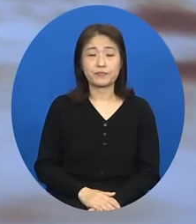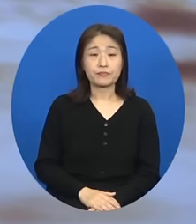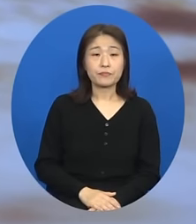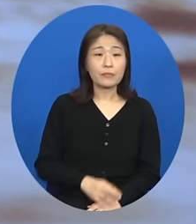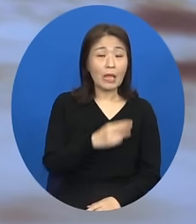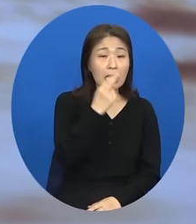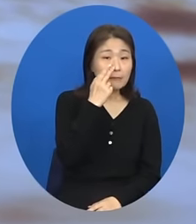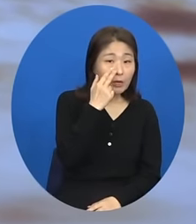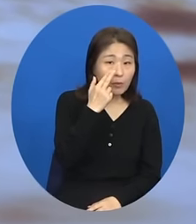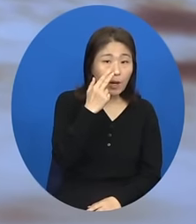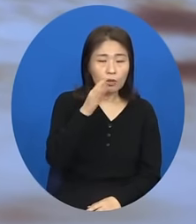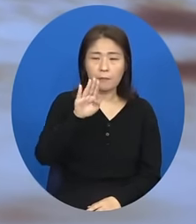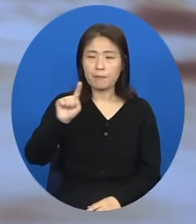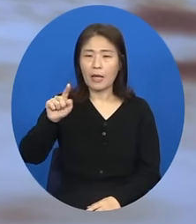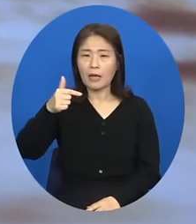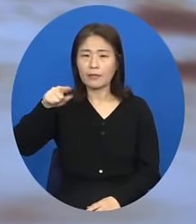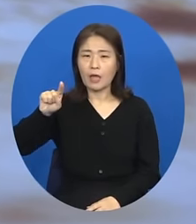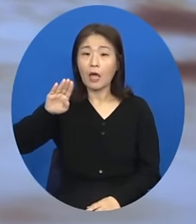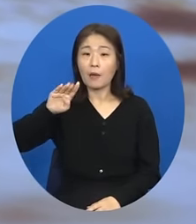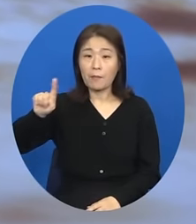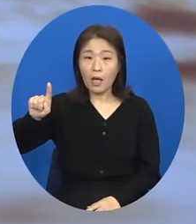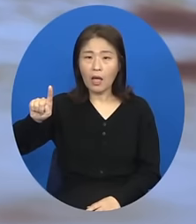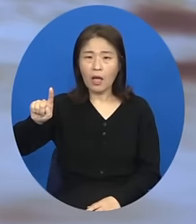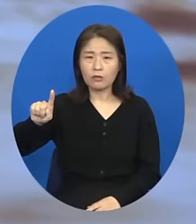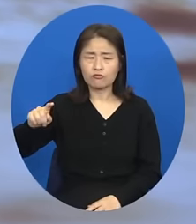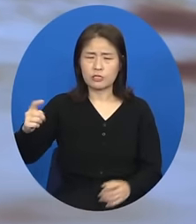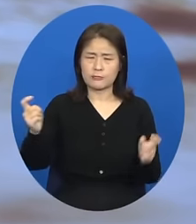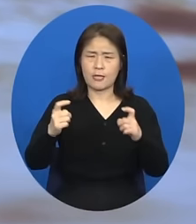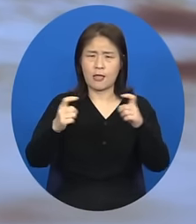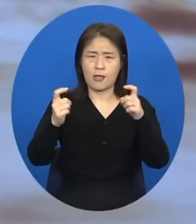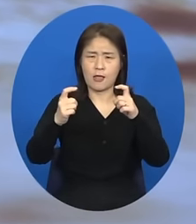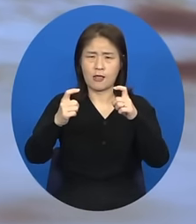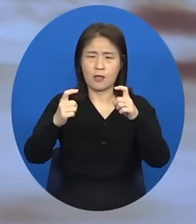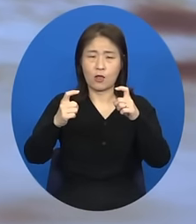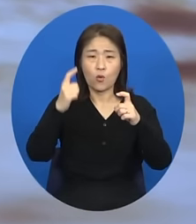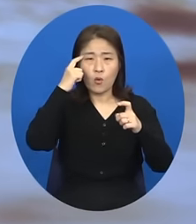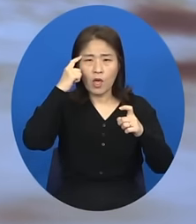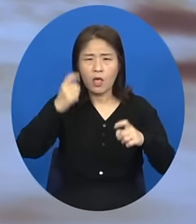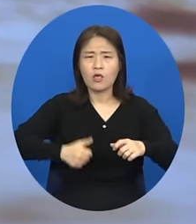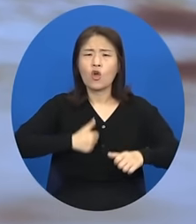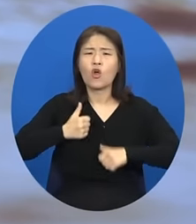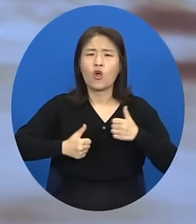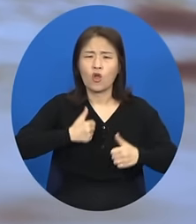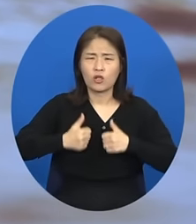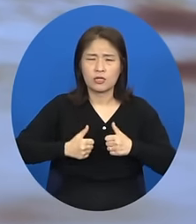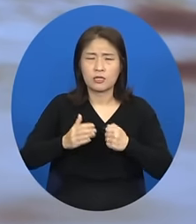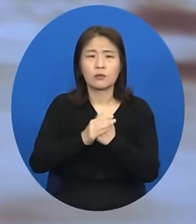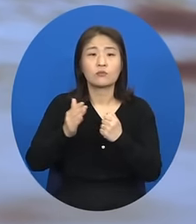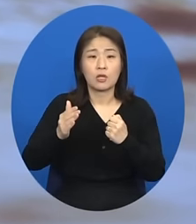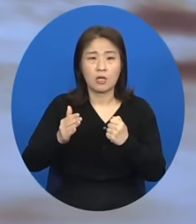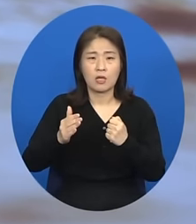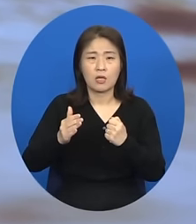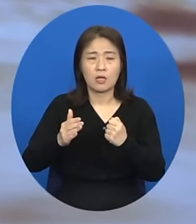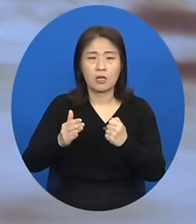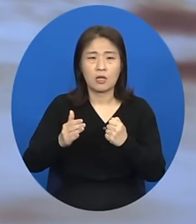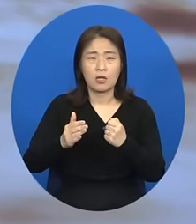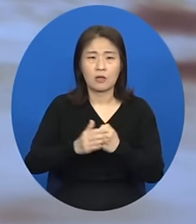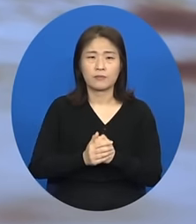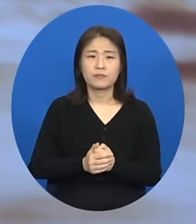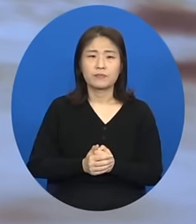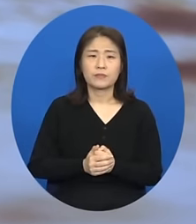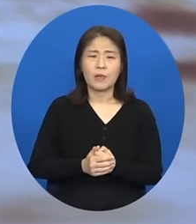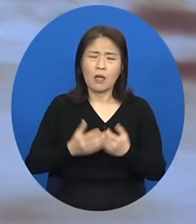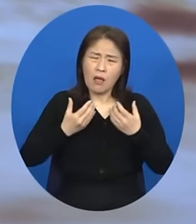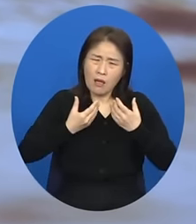다퉜어요. 여러분, 그렇게 다투게 되면 어떻죠? 좌절해야 하잖아요. 절망해야 하잖아요. 야,